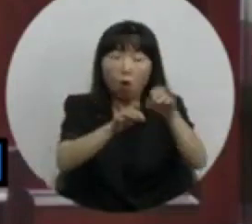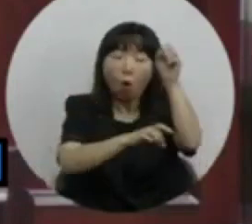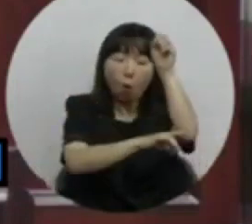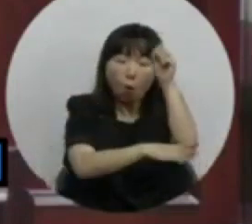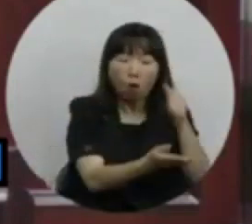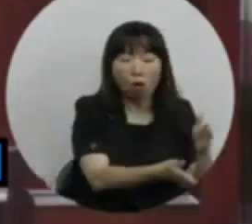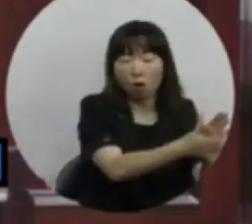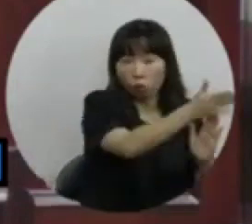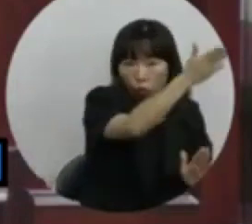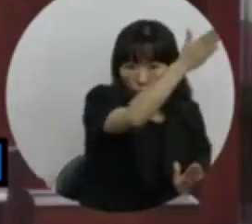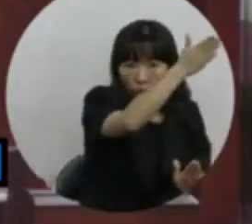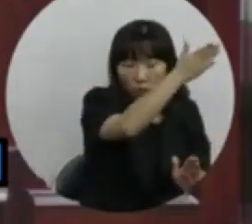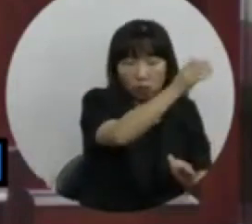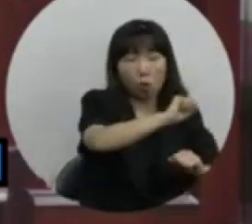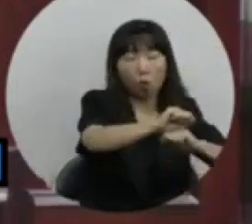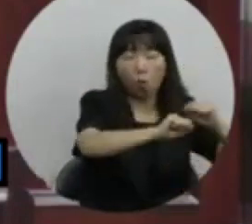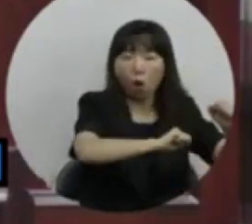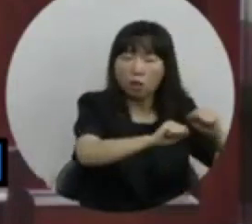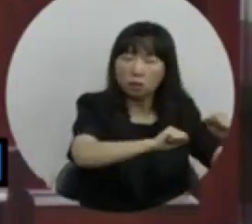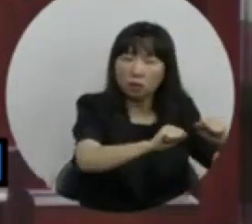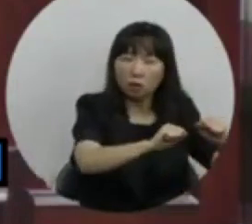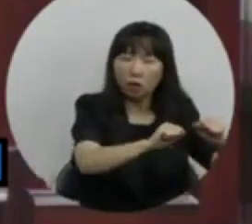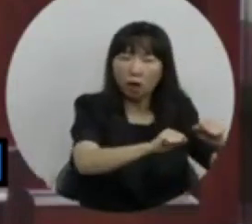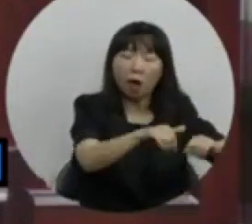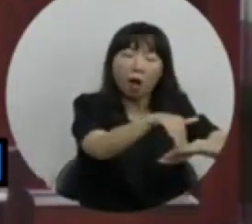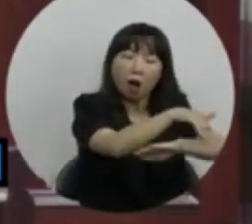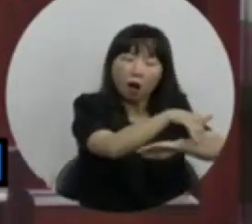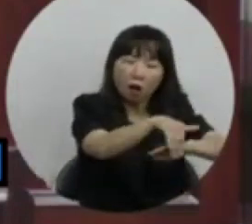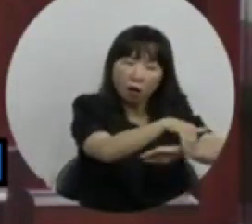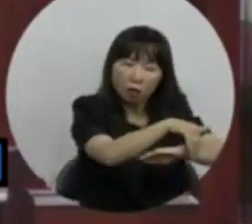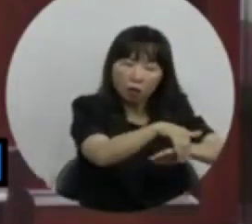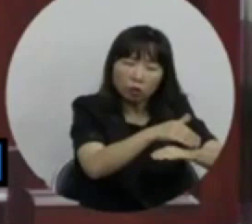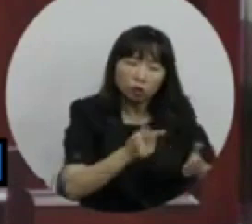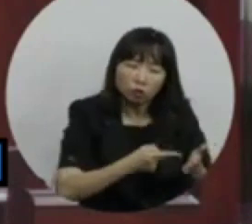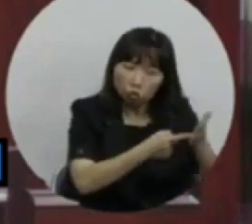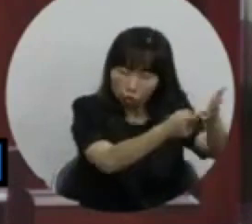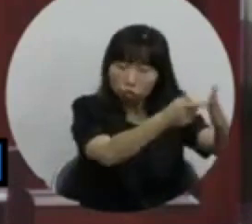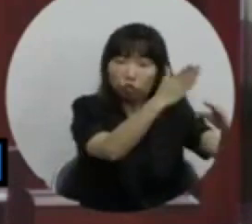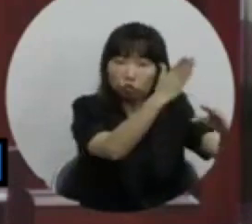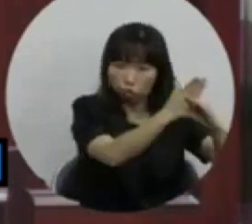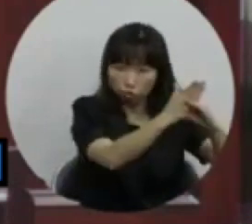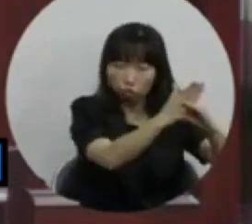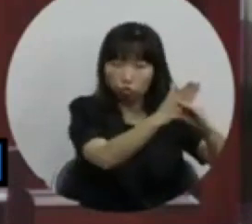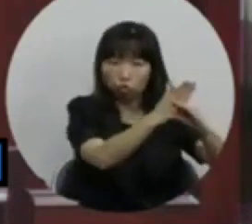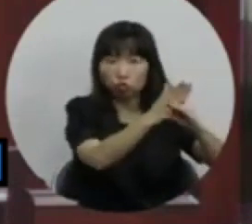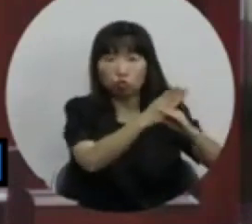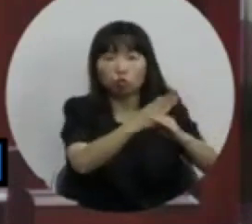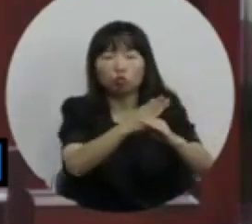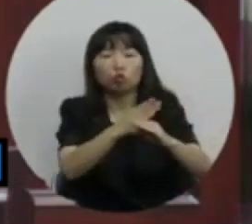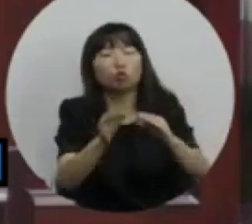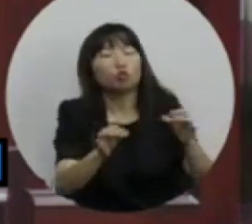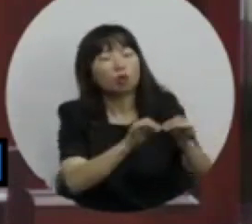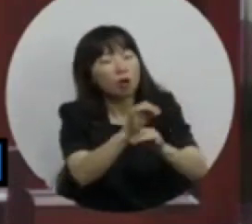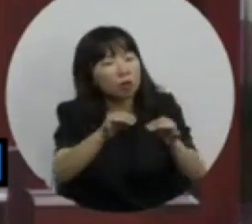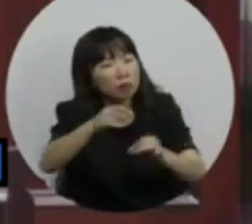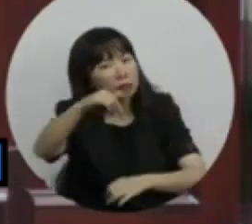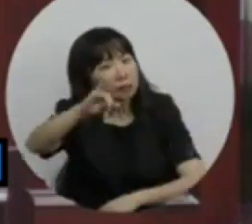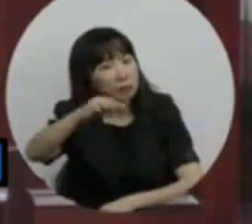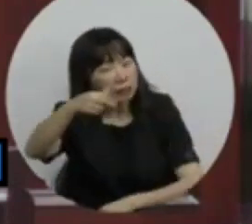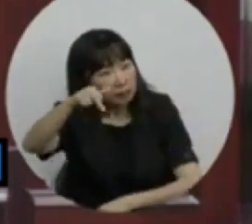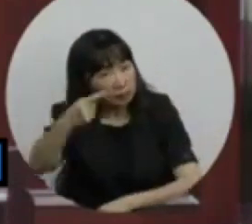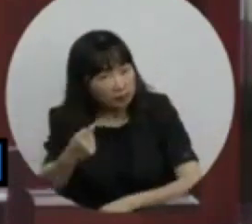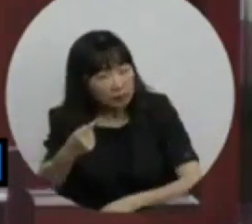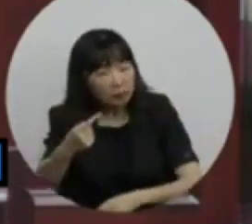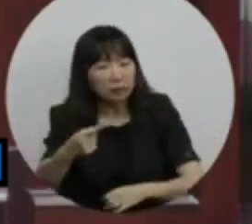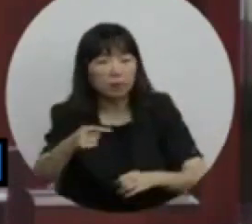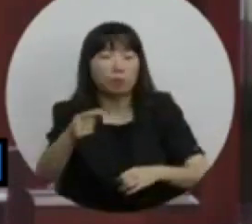위해 원도심 활성화 마스터 플랜 수립 용역을 추진하고 있으며 경기 실크와 하동